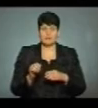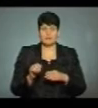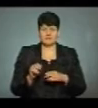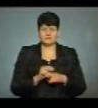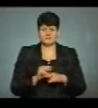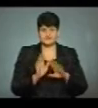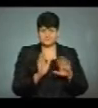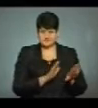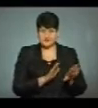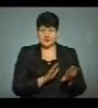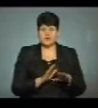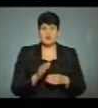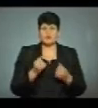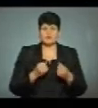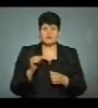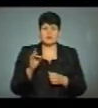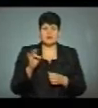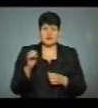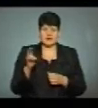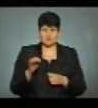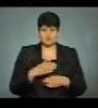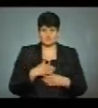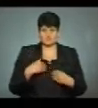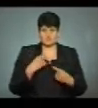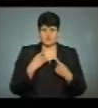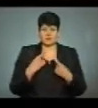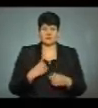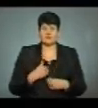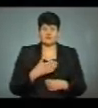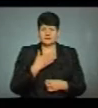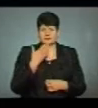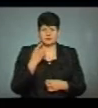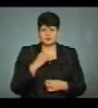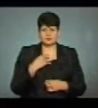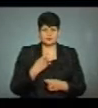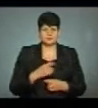автомобіля Рено Меган відмовився коментувати аварію. Ні, я не маю нічого.